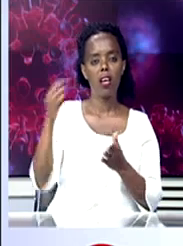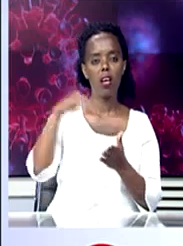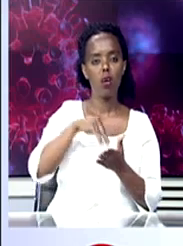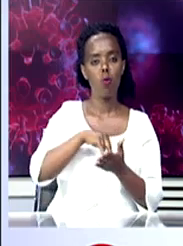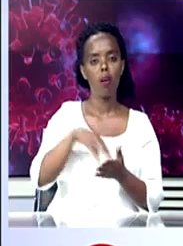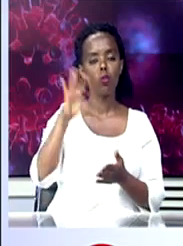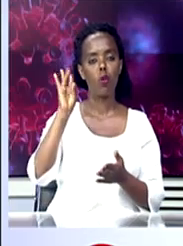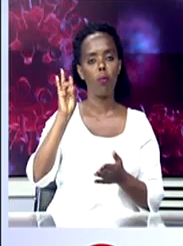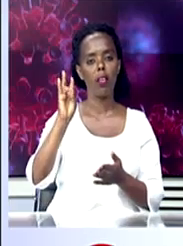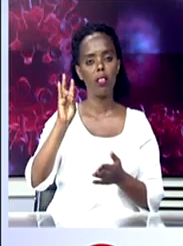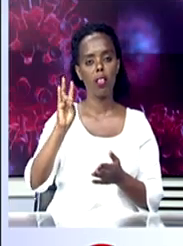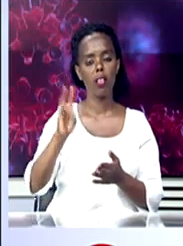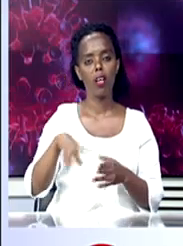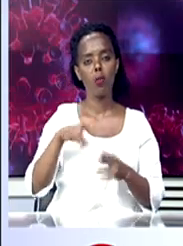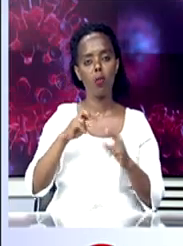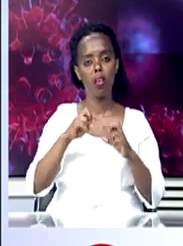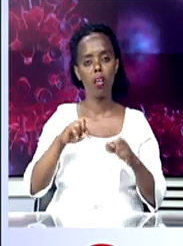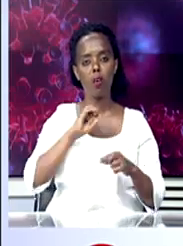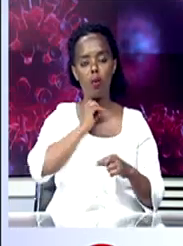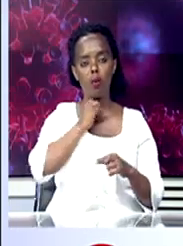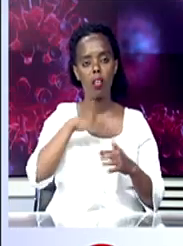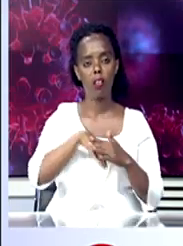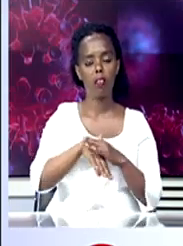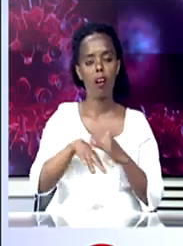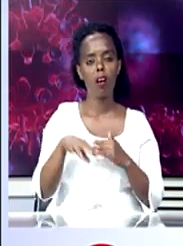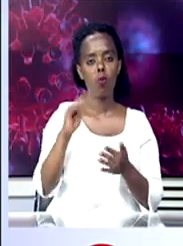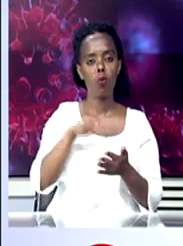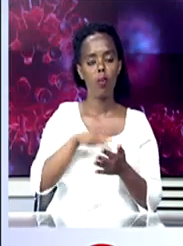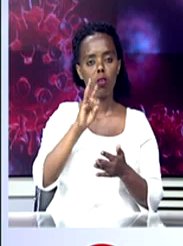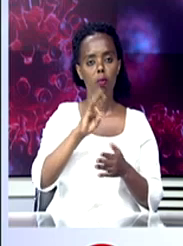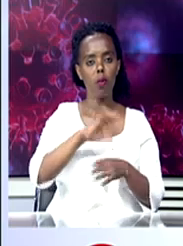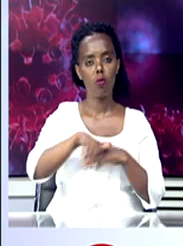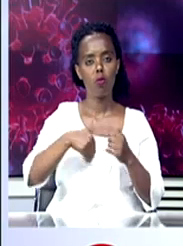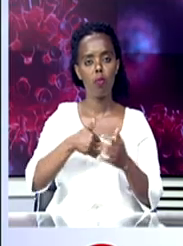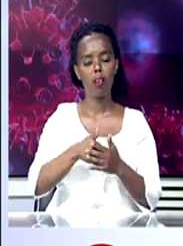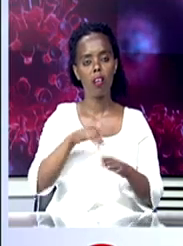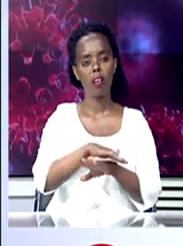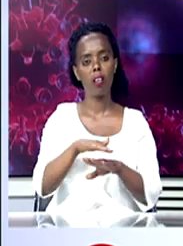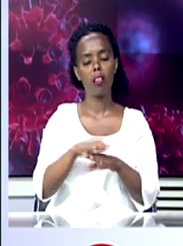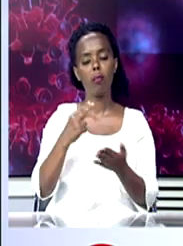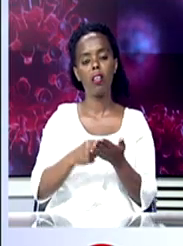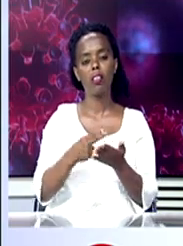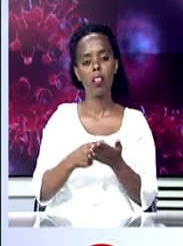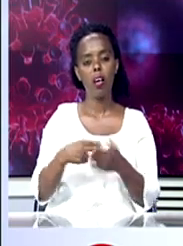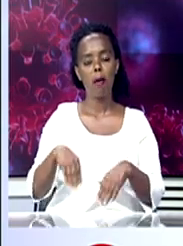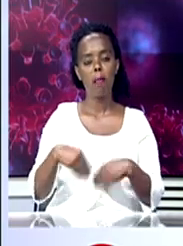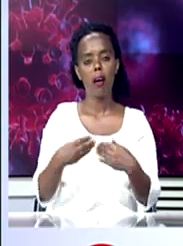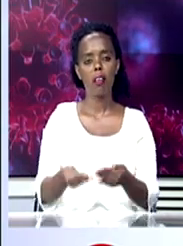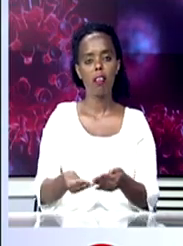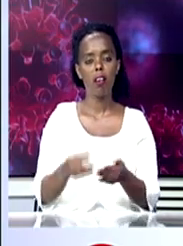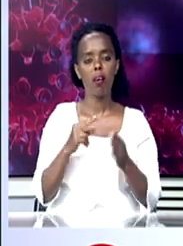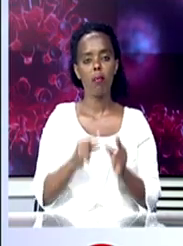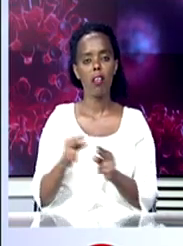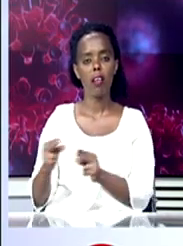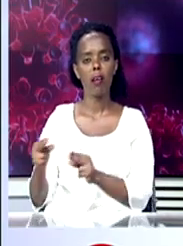qabna. Gandoolee Oromiyaa keessa jiran gara 17,000 jiran kana hundarratti mootummaan baajata bobbaasee